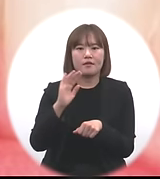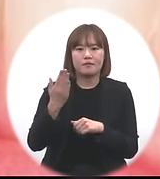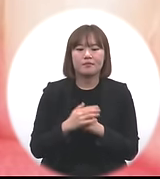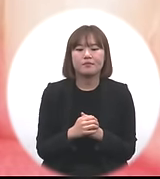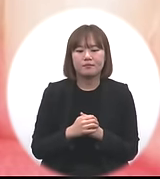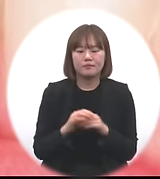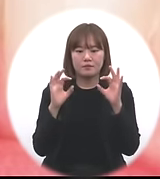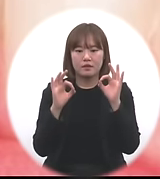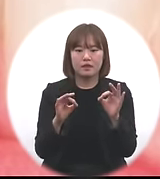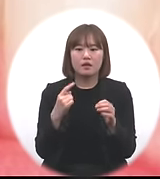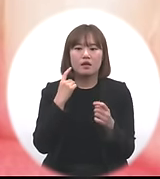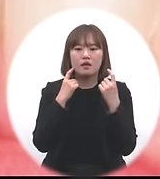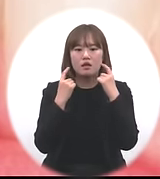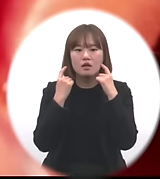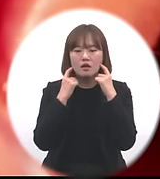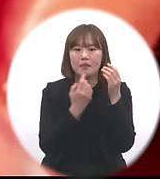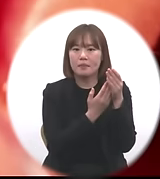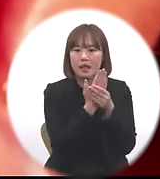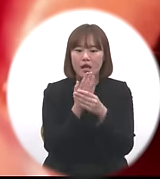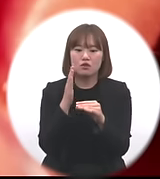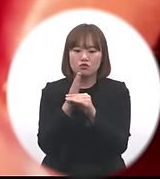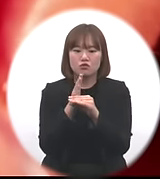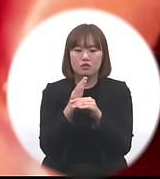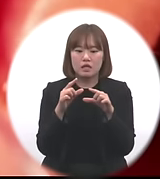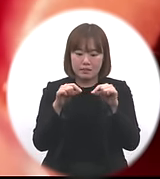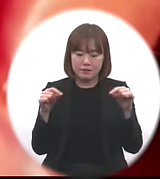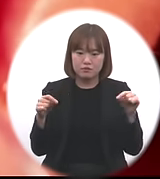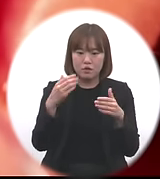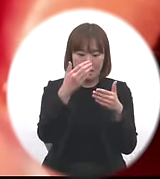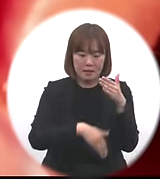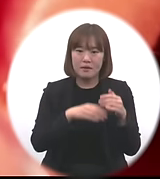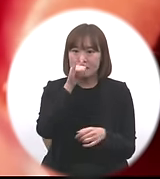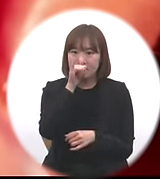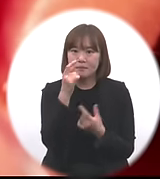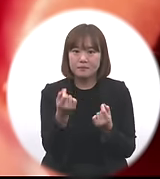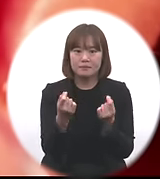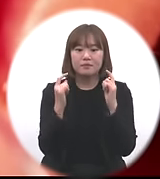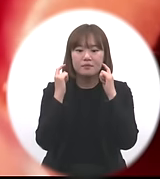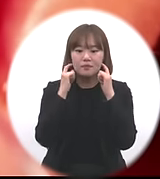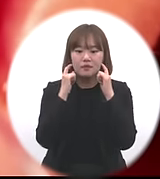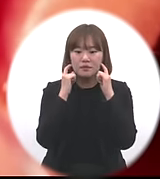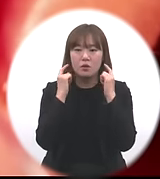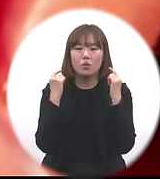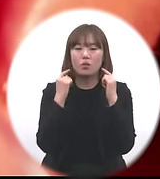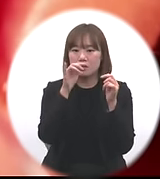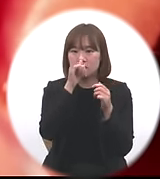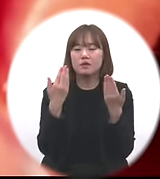정기적으로 불소도포 해야 되고요. 자, 보시면 이제 뒤에서 연구치 어금니가 나오고 있는데 사이사이에 음식물 낀 것도 보이고, 그렇죠?